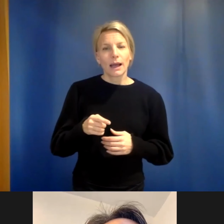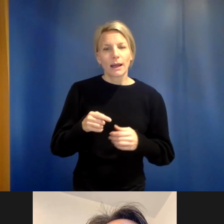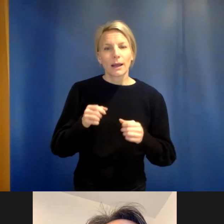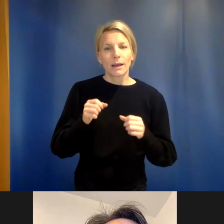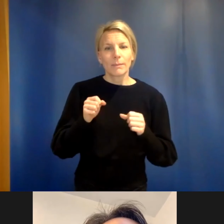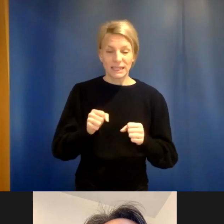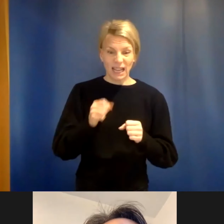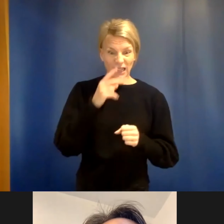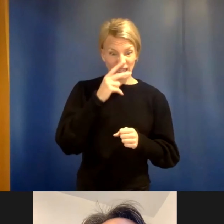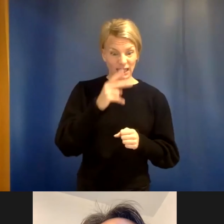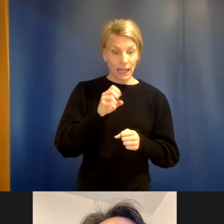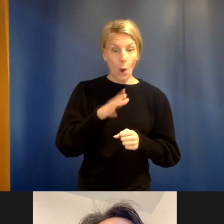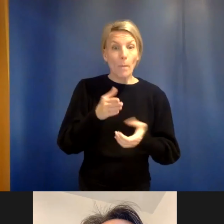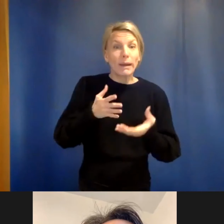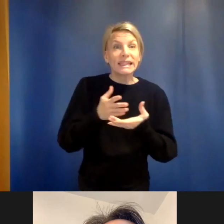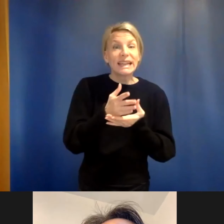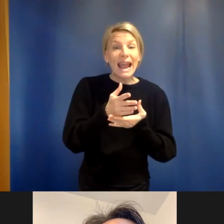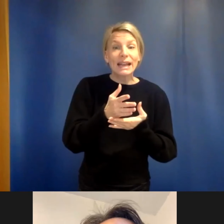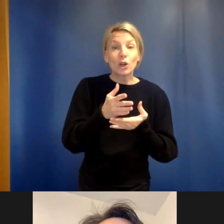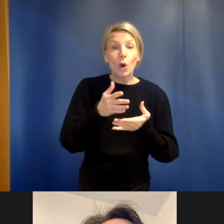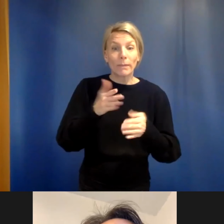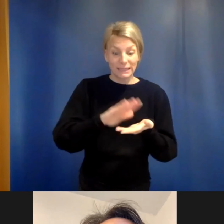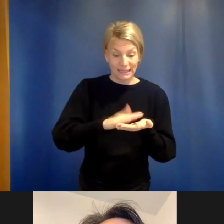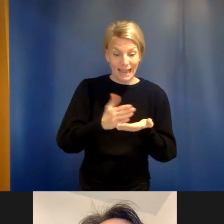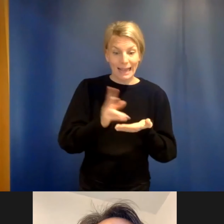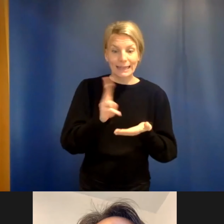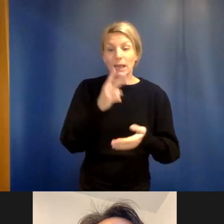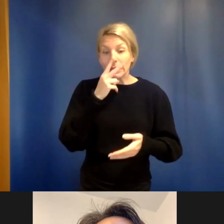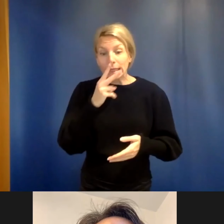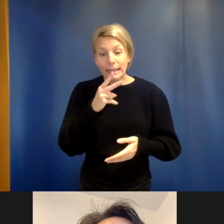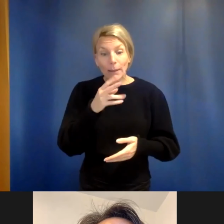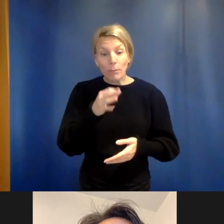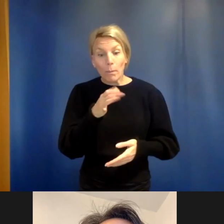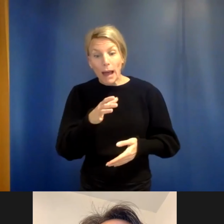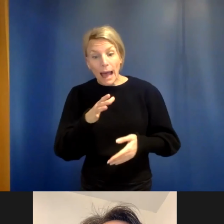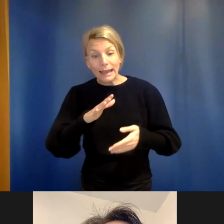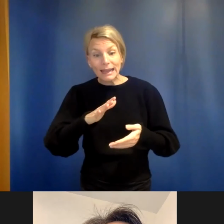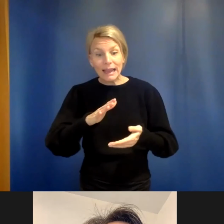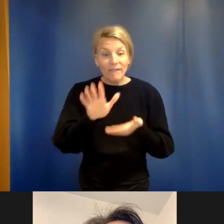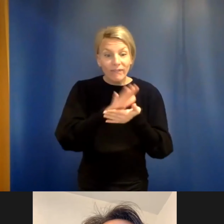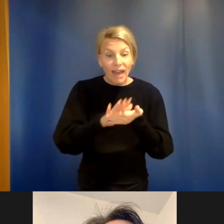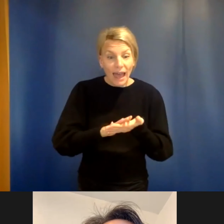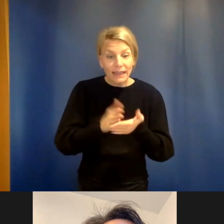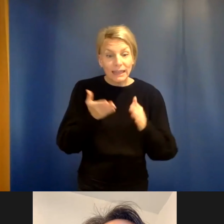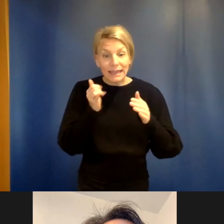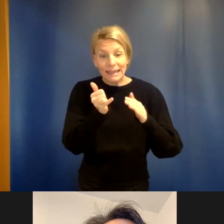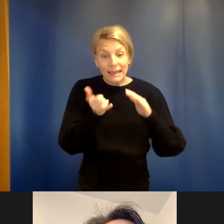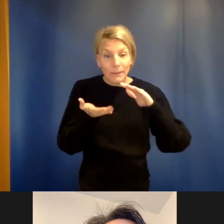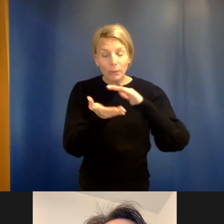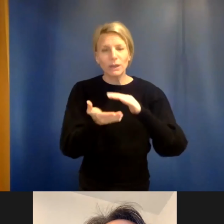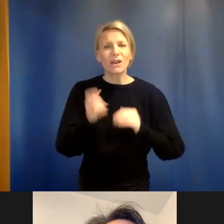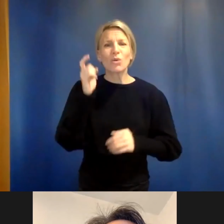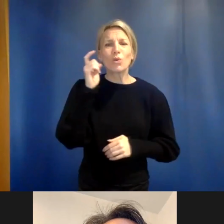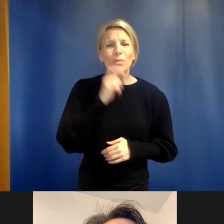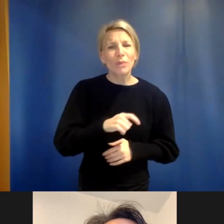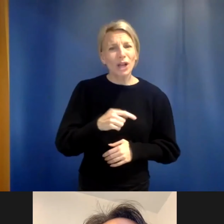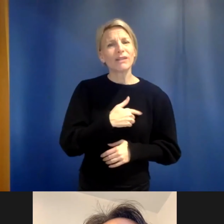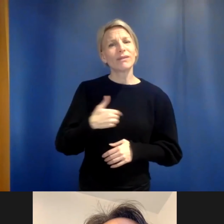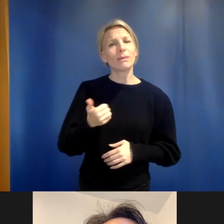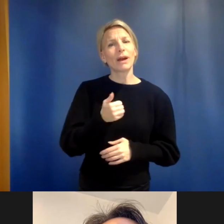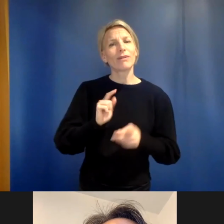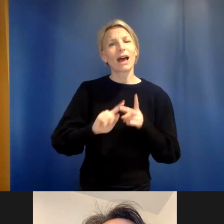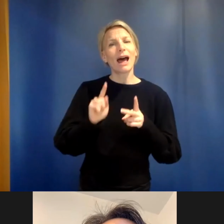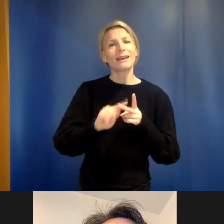färgen på färgen i ugnen. Och det kan ju inte vi göra. Nej. Så vi behöver hitta andra strategier med